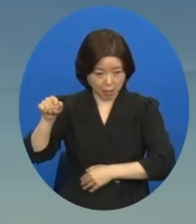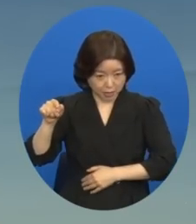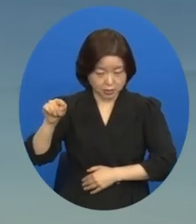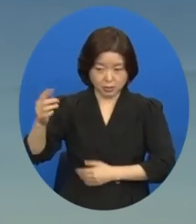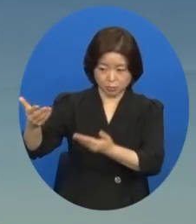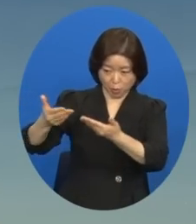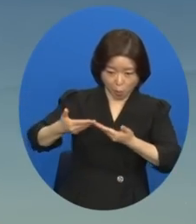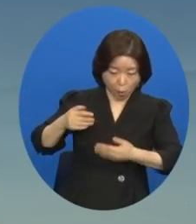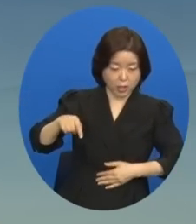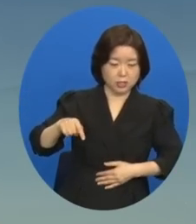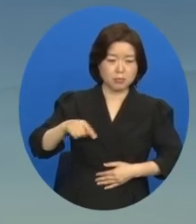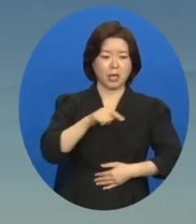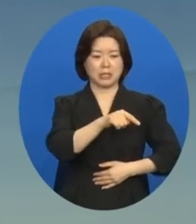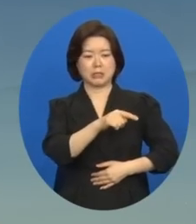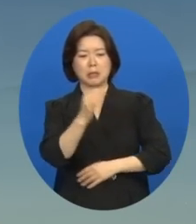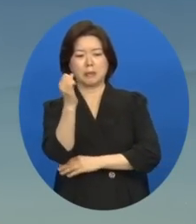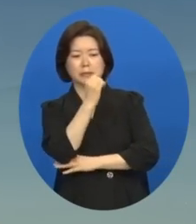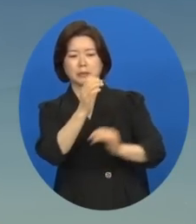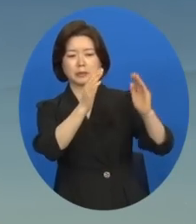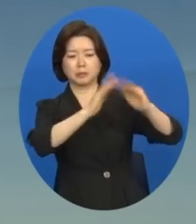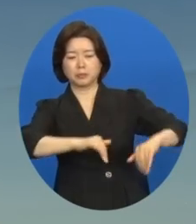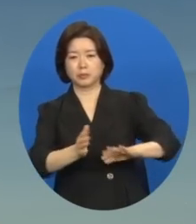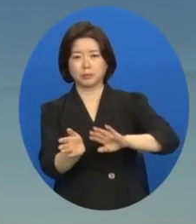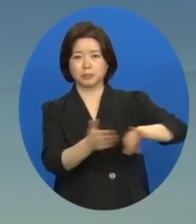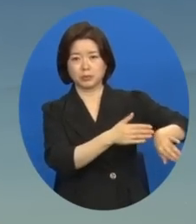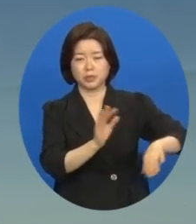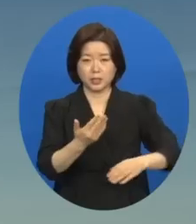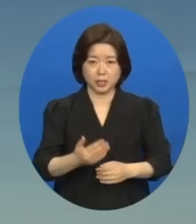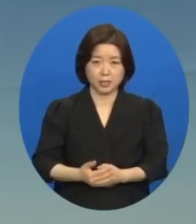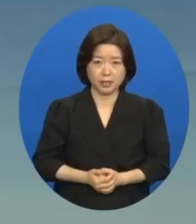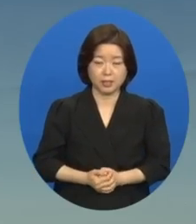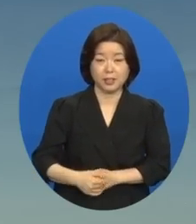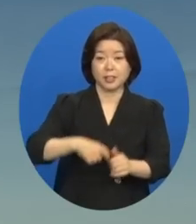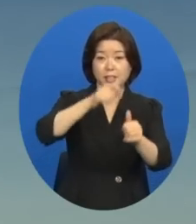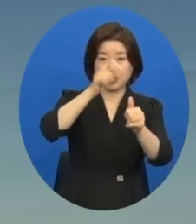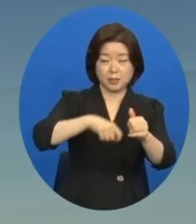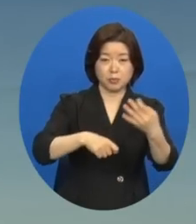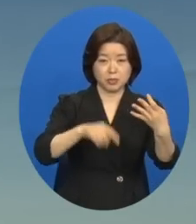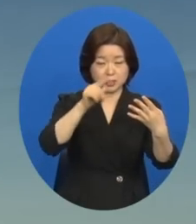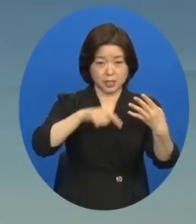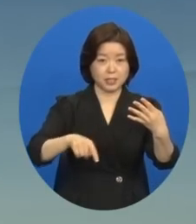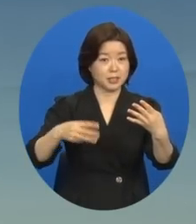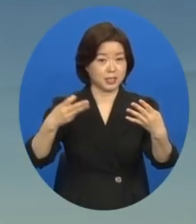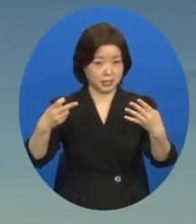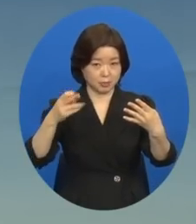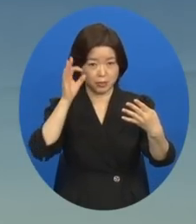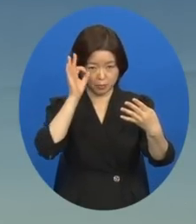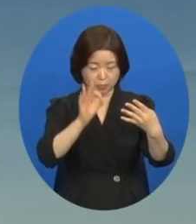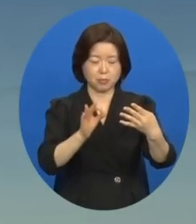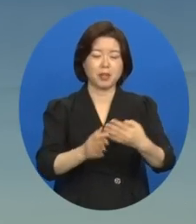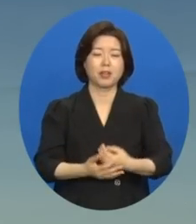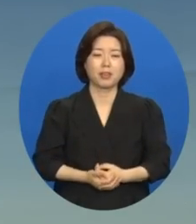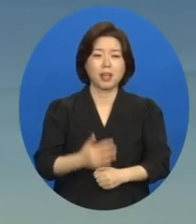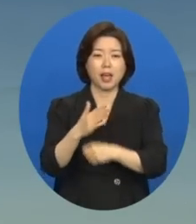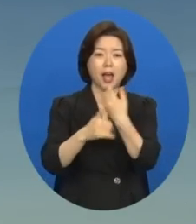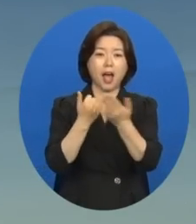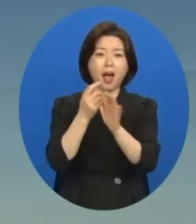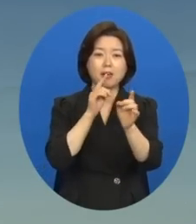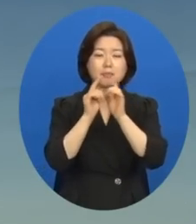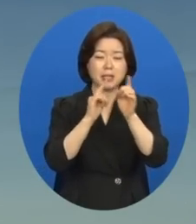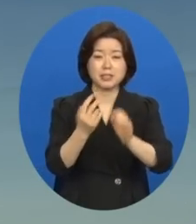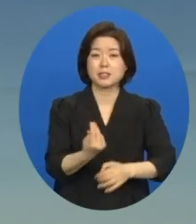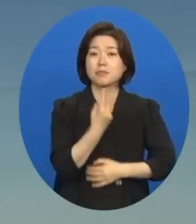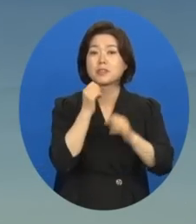앞에서는 흔들리고 무너지게 됩니다. 그래서 히브리서 4장 12절은 이렇게 말합니다. 하나님의